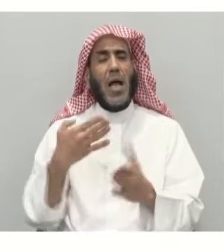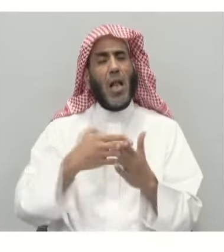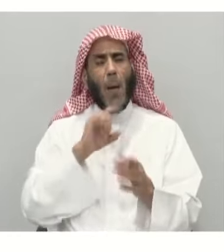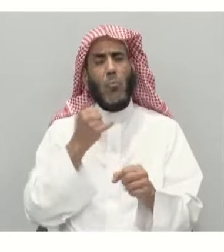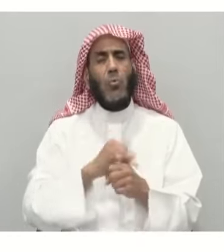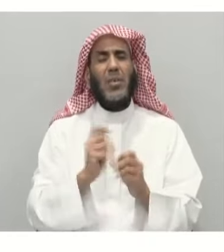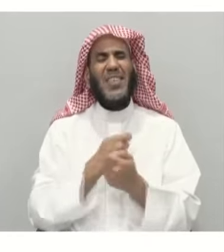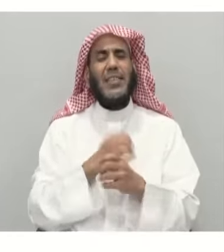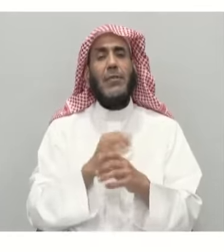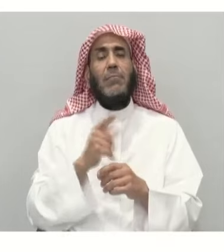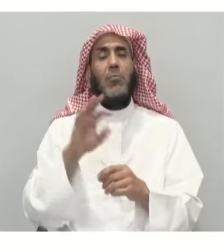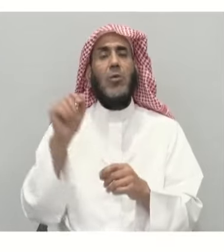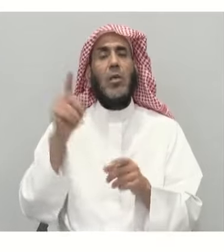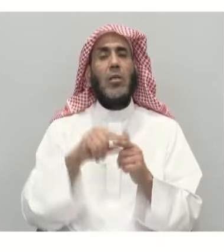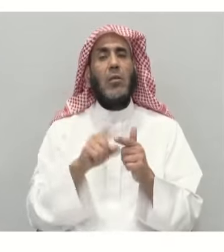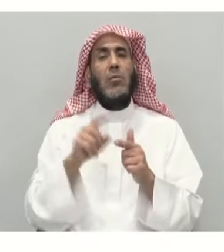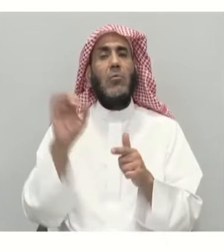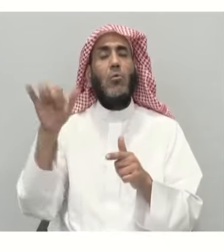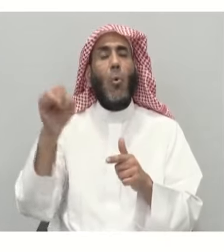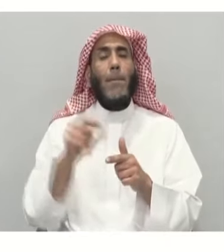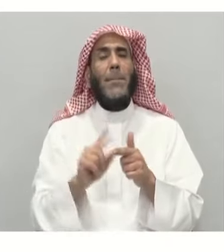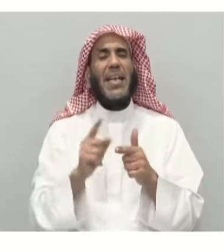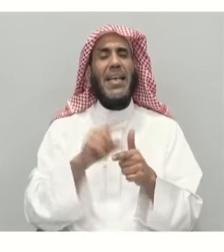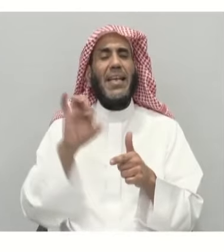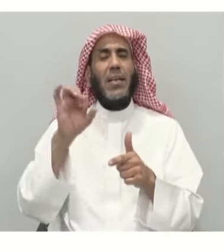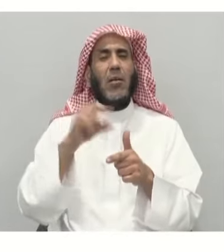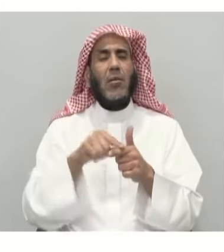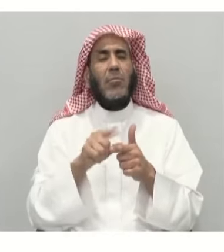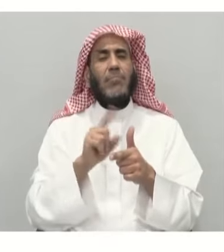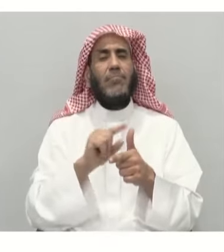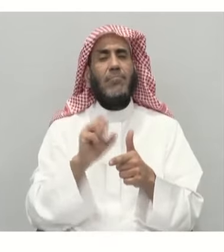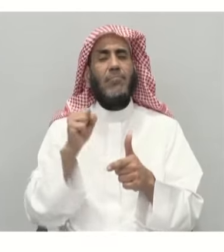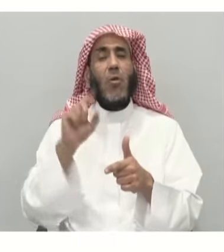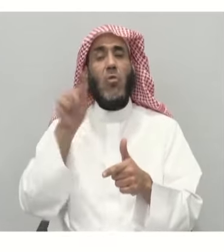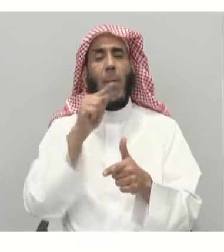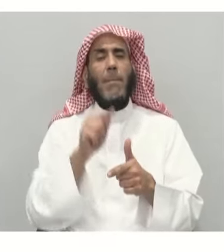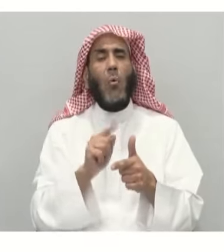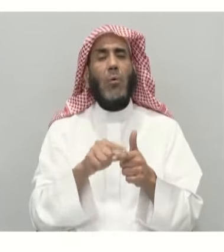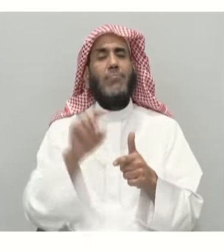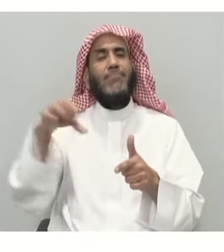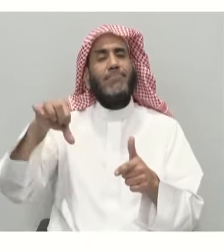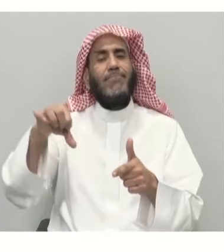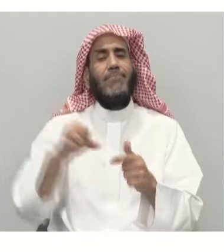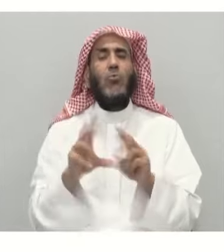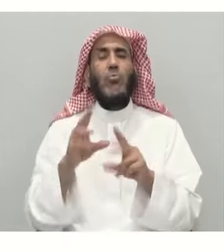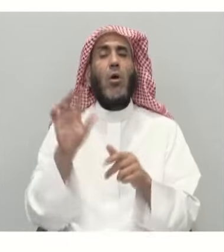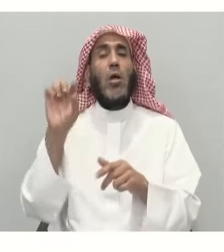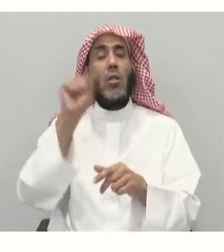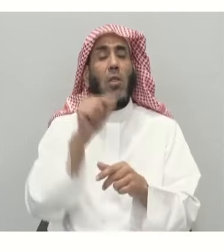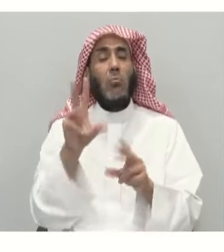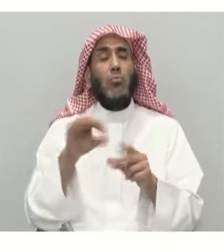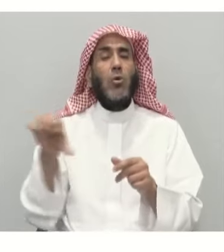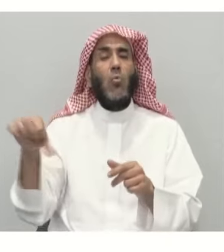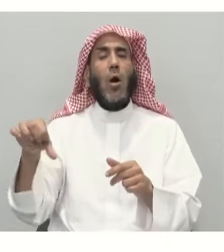السكون حركه ما قبلها الضم ثم الحركه الاقوى الضم وتشبه الواو احسنتم